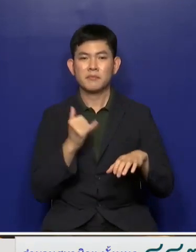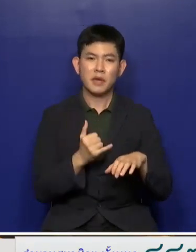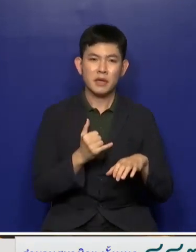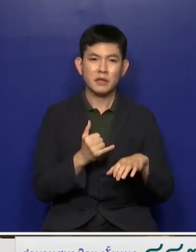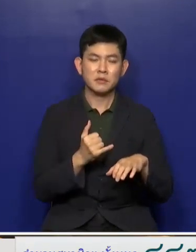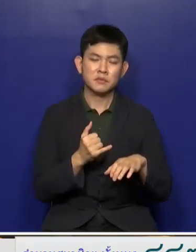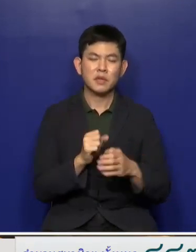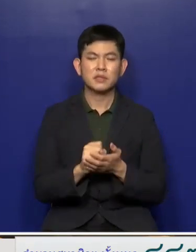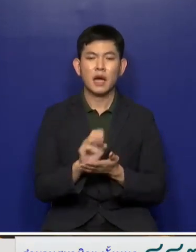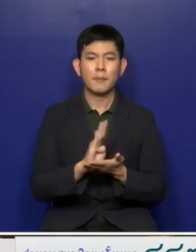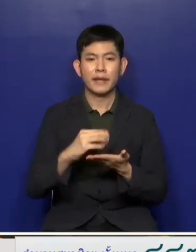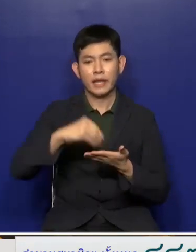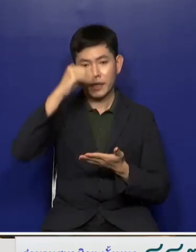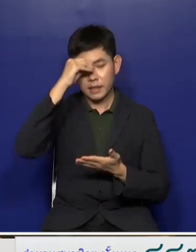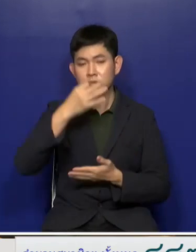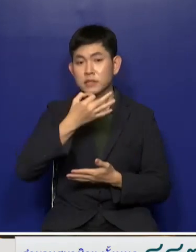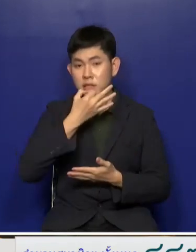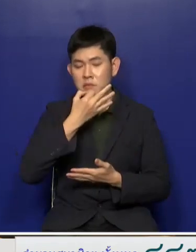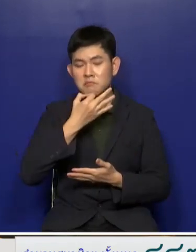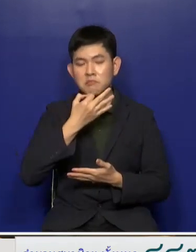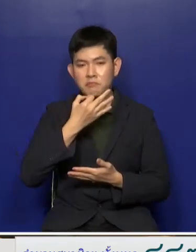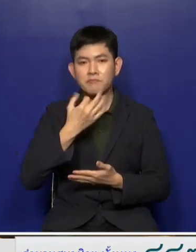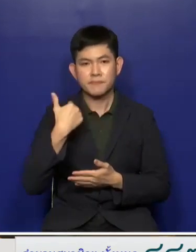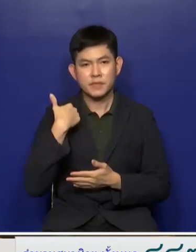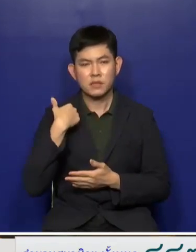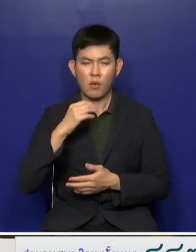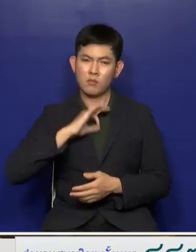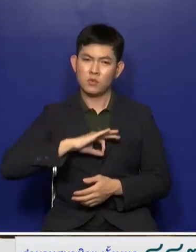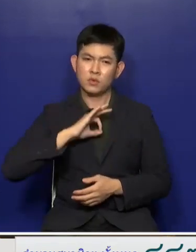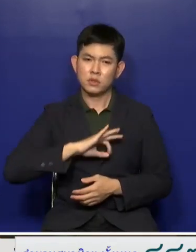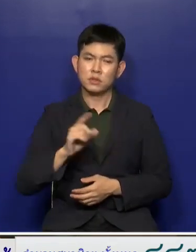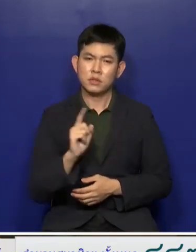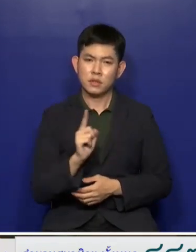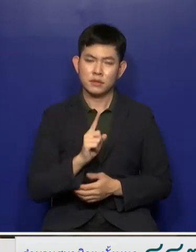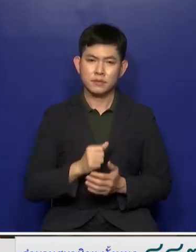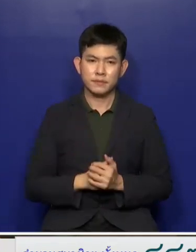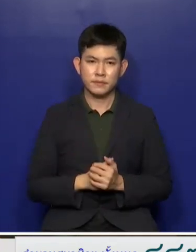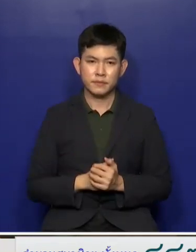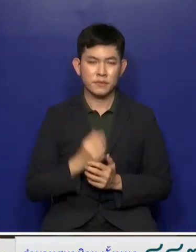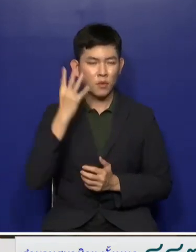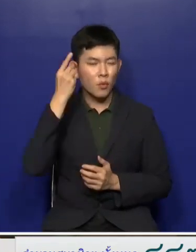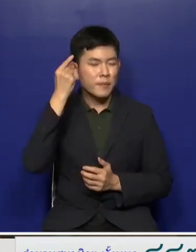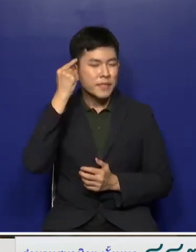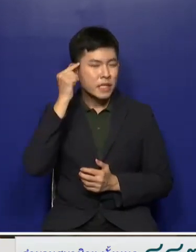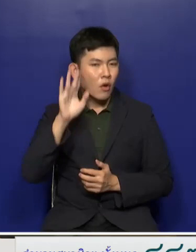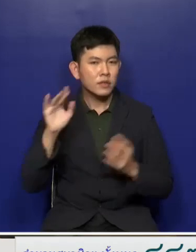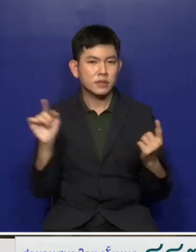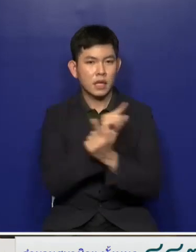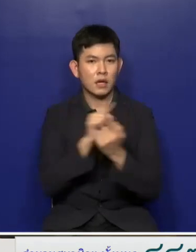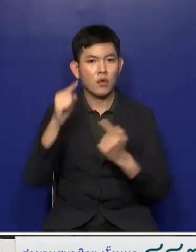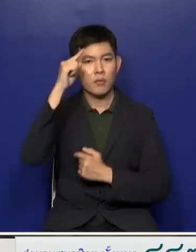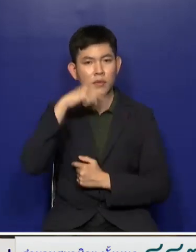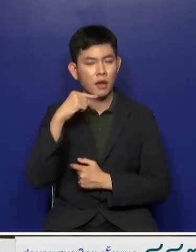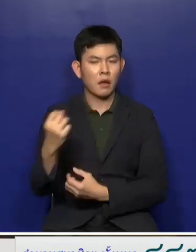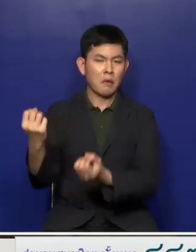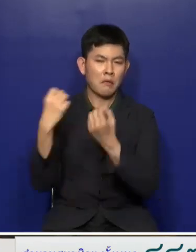าชีวะเนี่ยสิ่งหนึ่งที่เราต้องปลดความรู้สึกนั่นก็คือกรอบแนวคิดที่สังคมไทยครอบมา